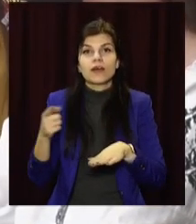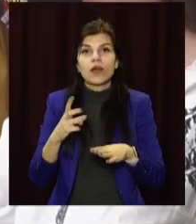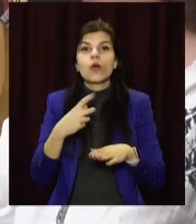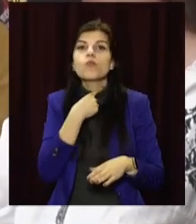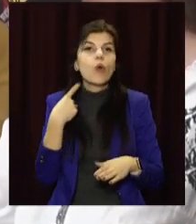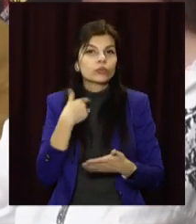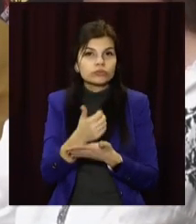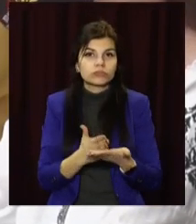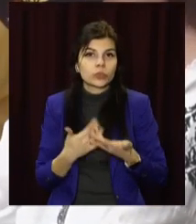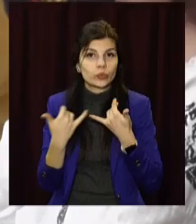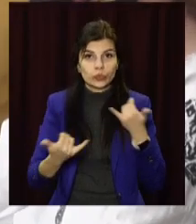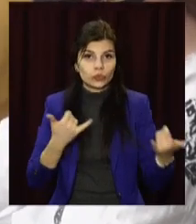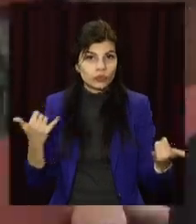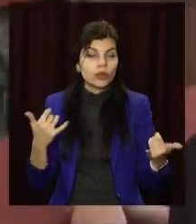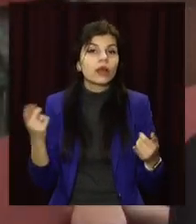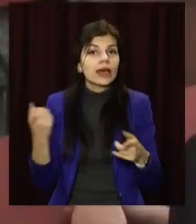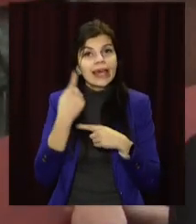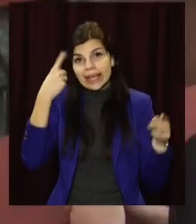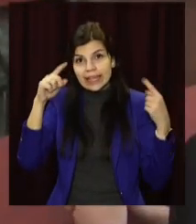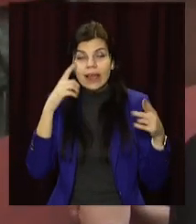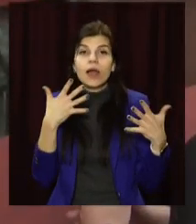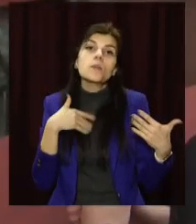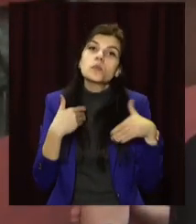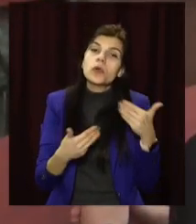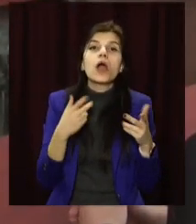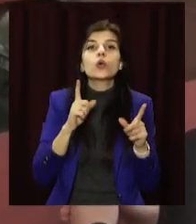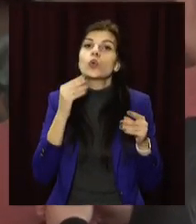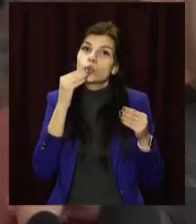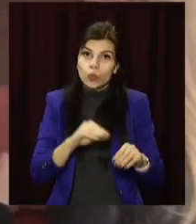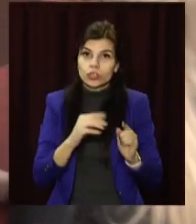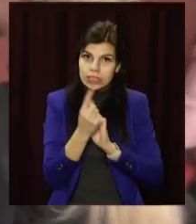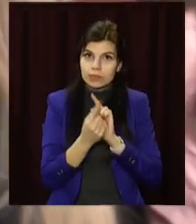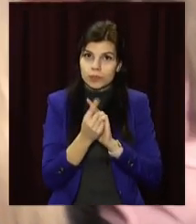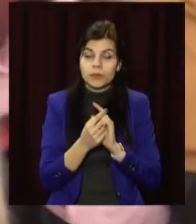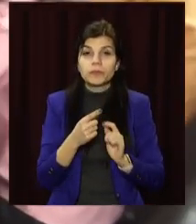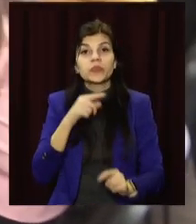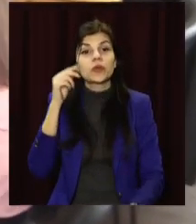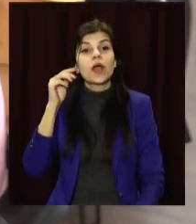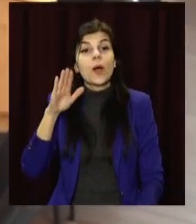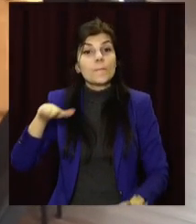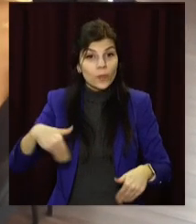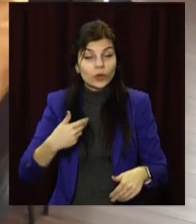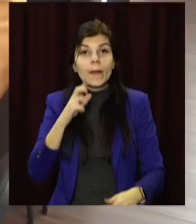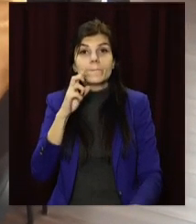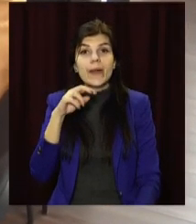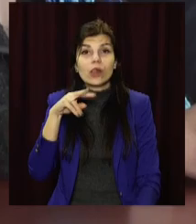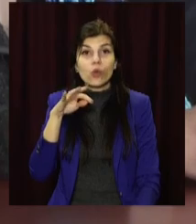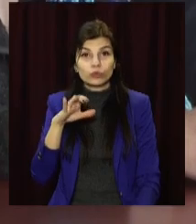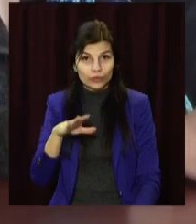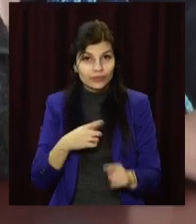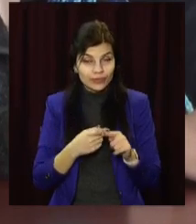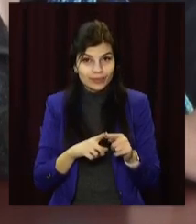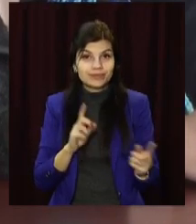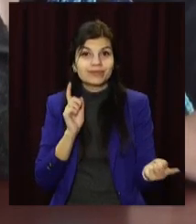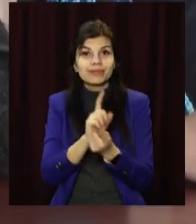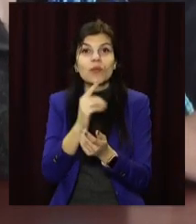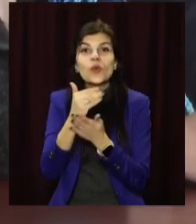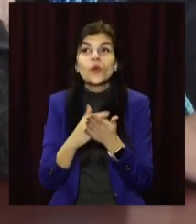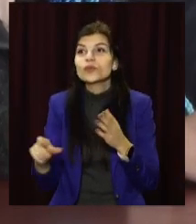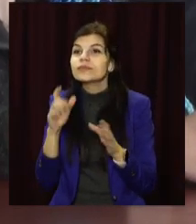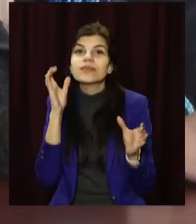Україні, та запропонували свої ідеї щодо вдосконалення його роботи. Після навчання очільник міста Андрій Білоусов зустрівся з учасниками